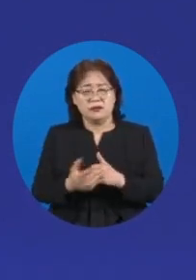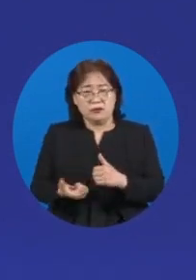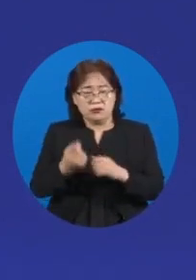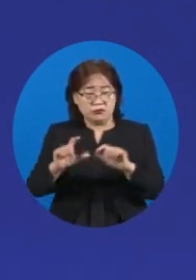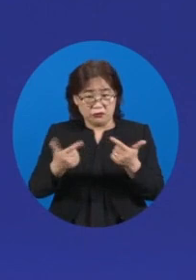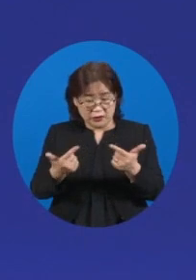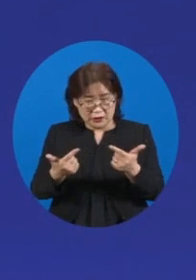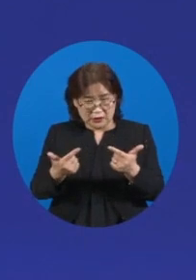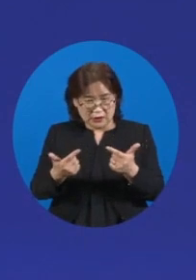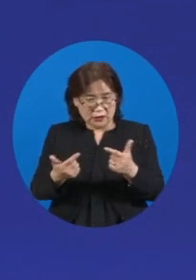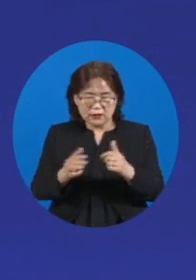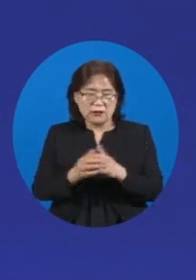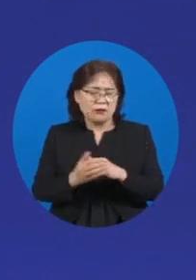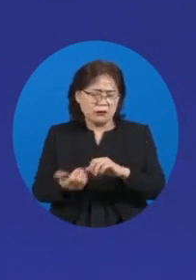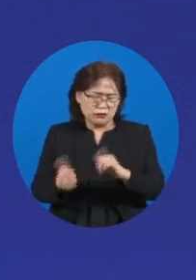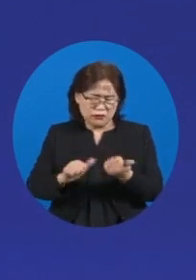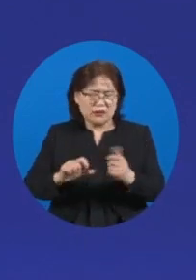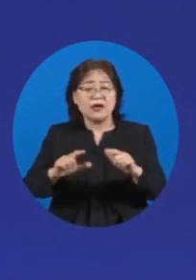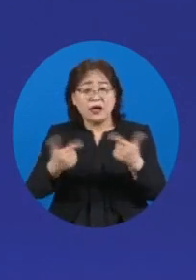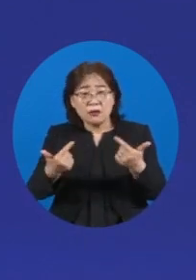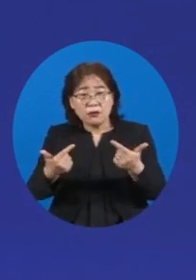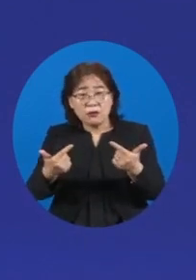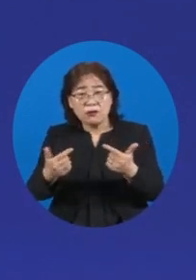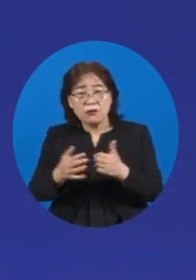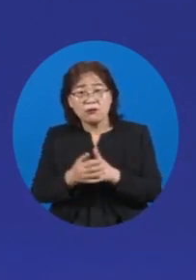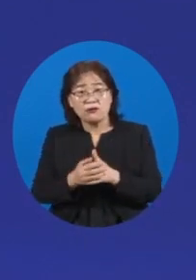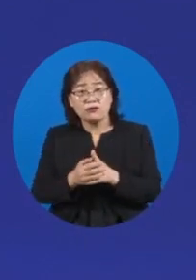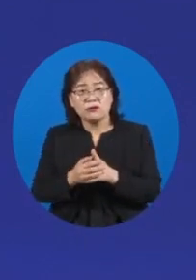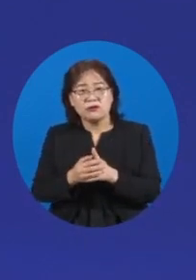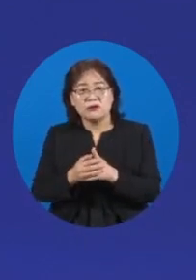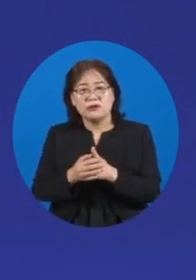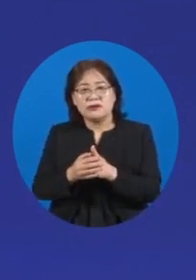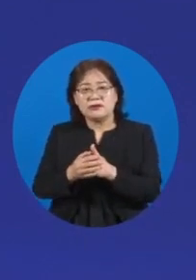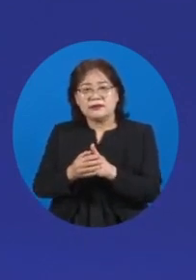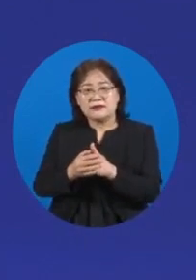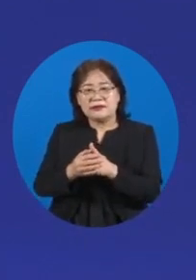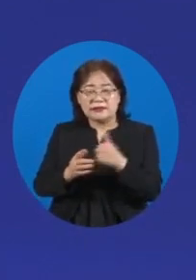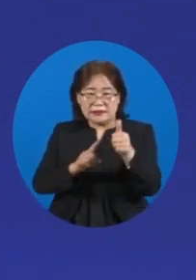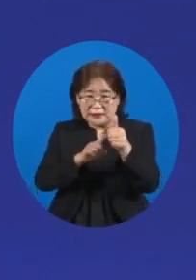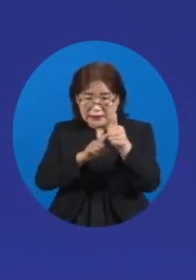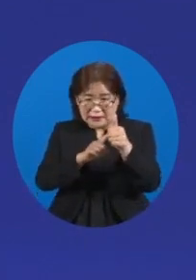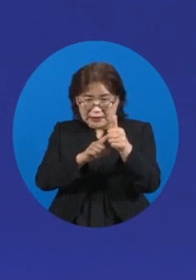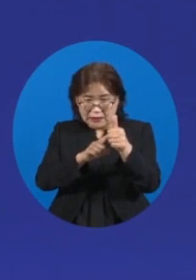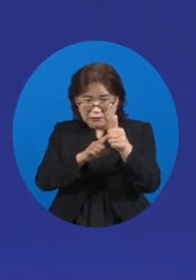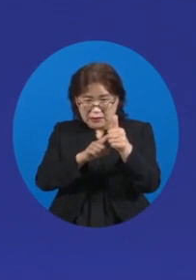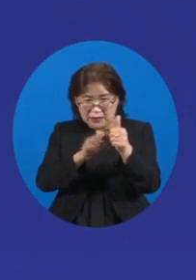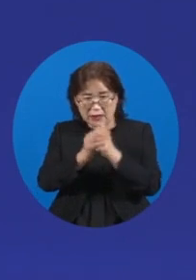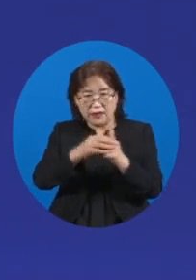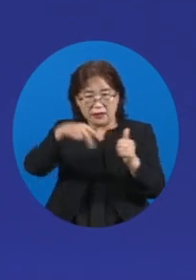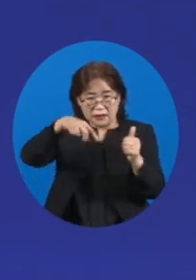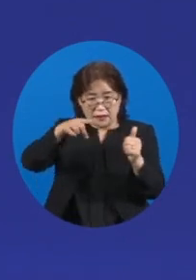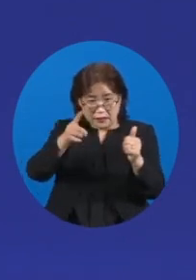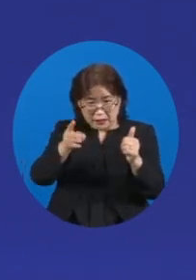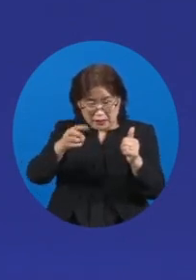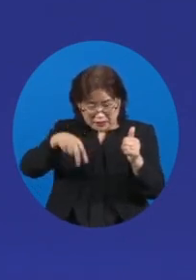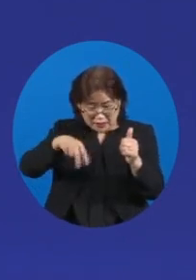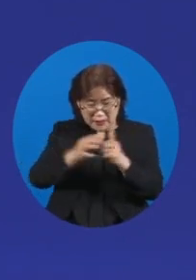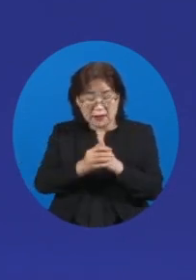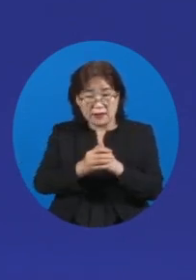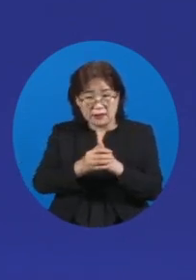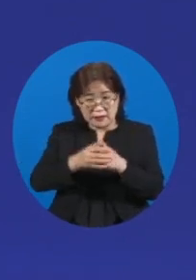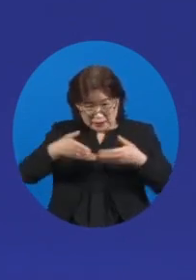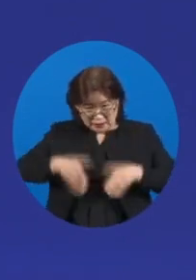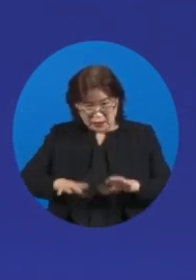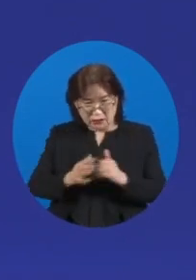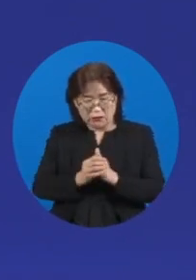않았어요 성경을 보게 되면 아담은 셋을 낳은 위에 팔백 년을